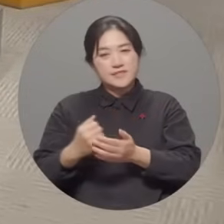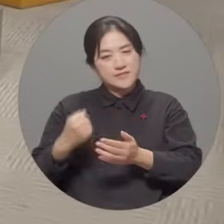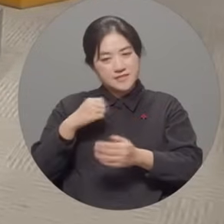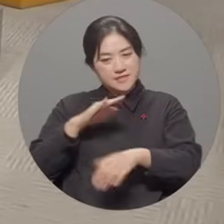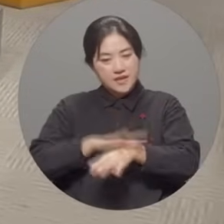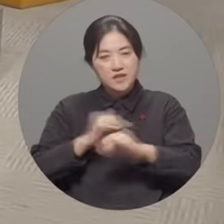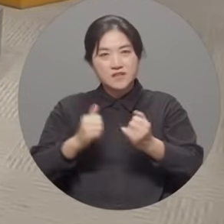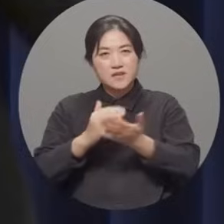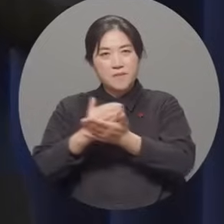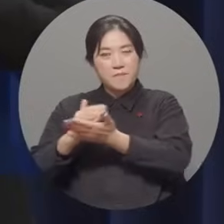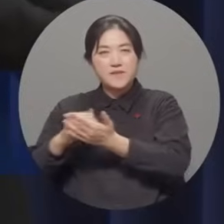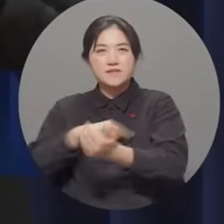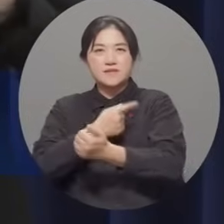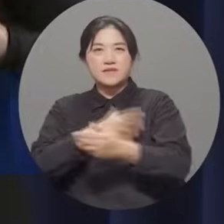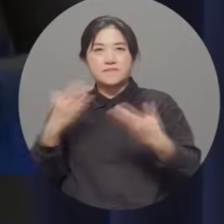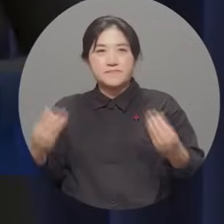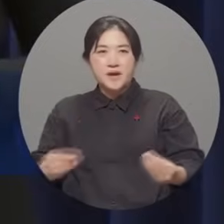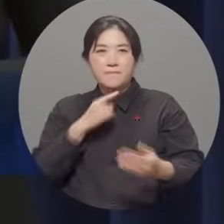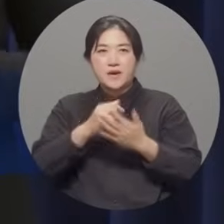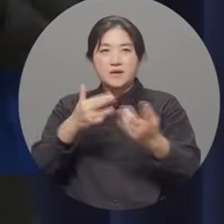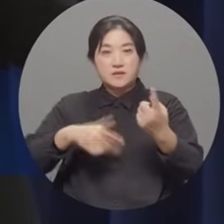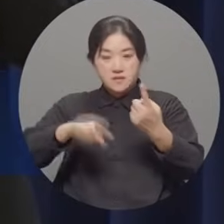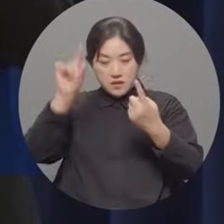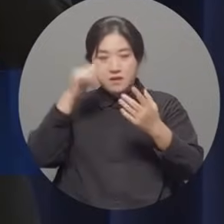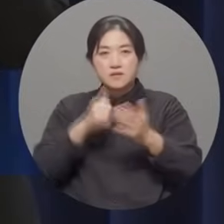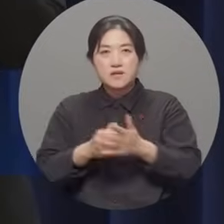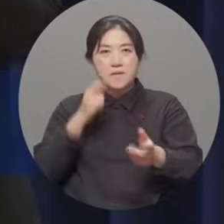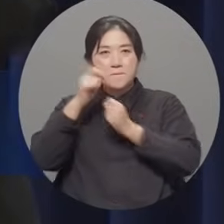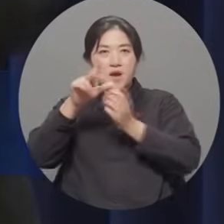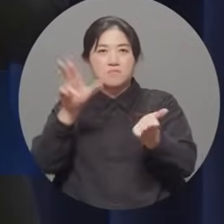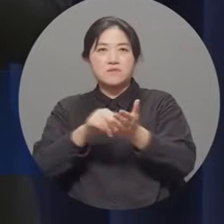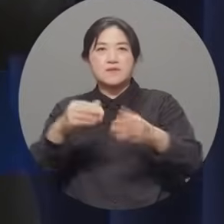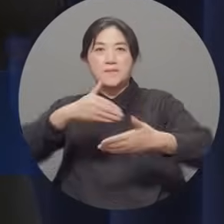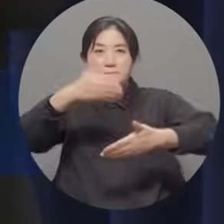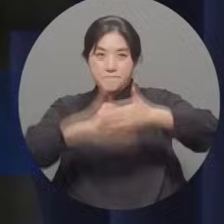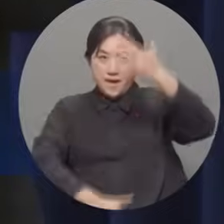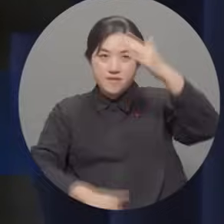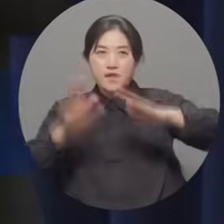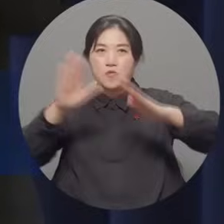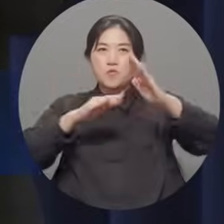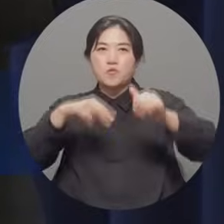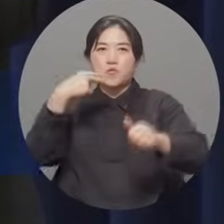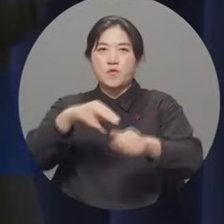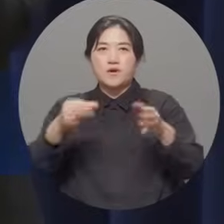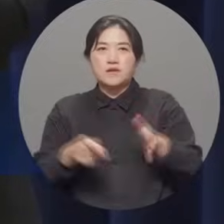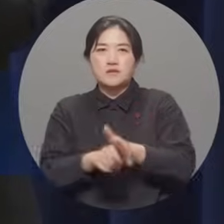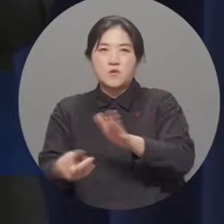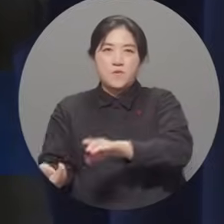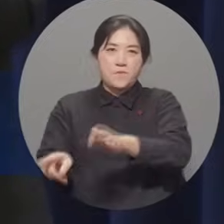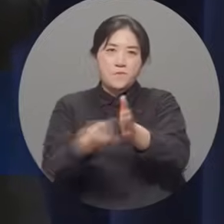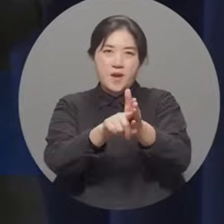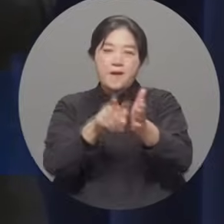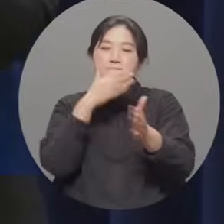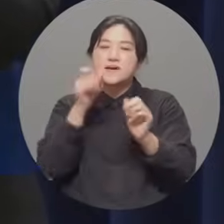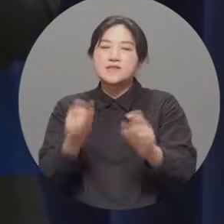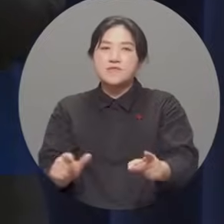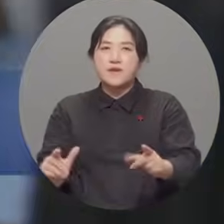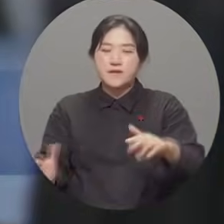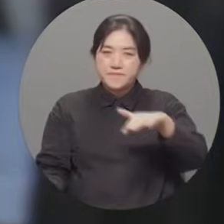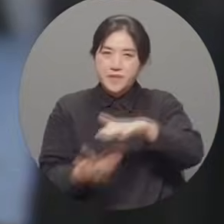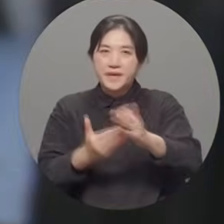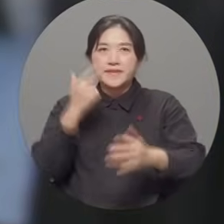자평했습니다. 1차적으로 저희들은 킬러 문항이 배제됐다는 것만으로도 공교육에 관련된 신뢰를 회복할 수 있는 계기는 됐다고